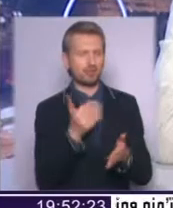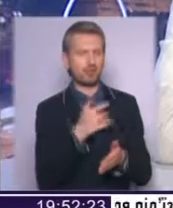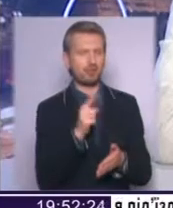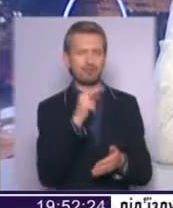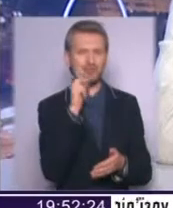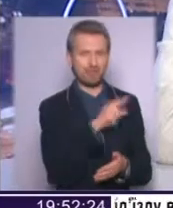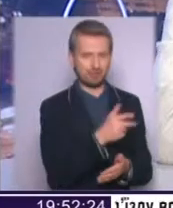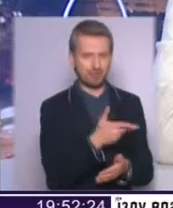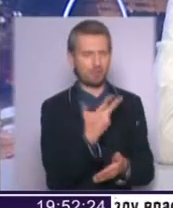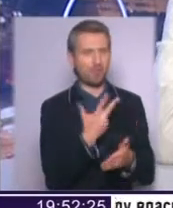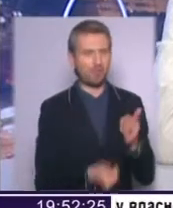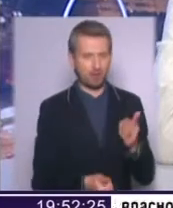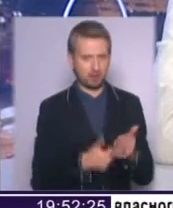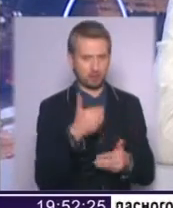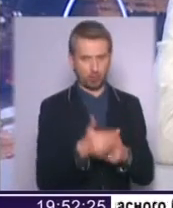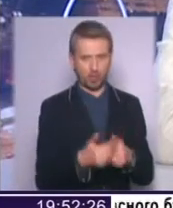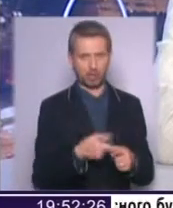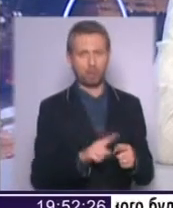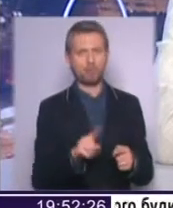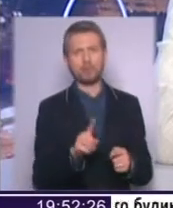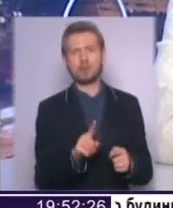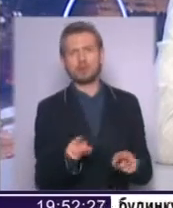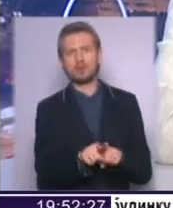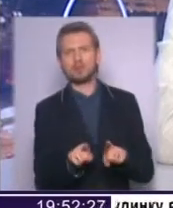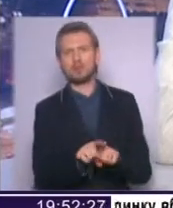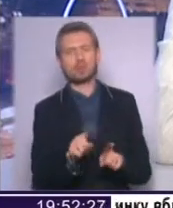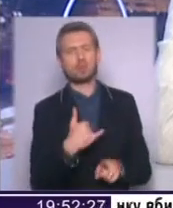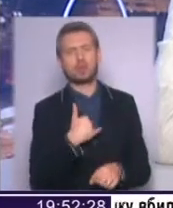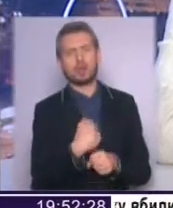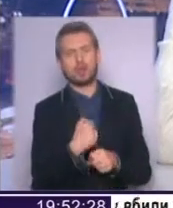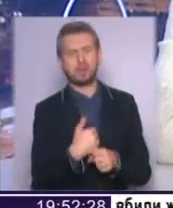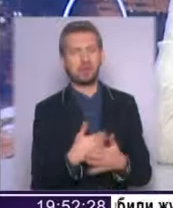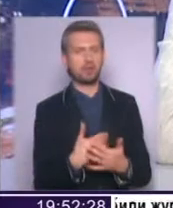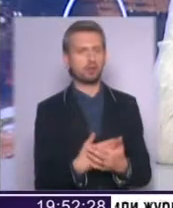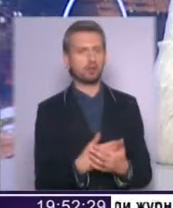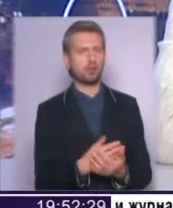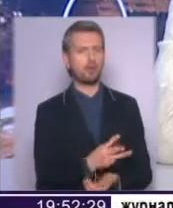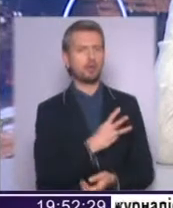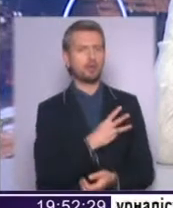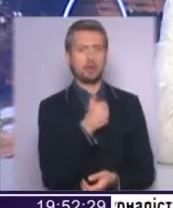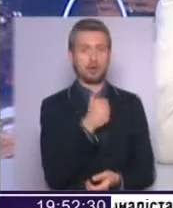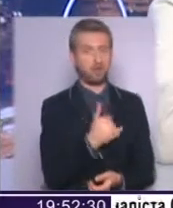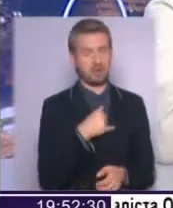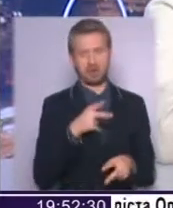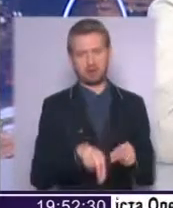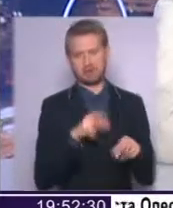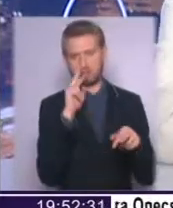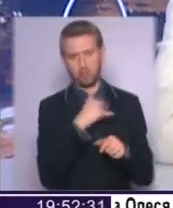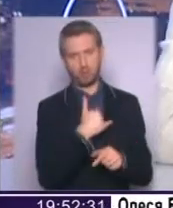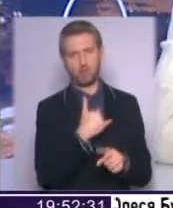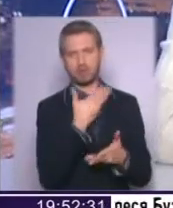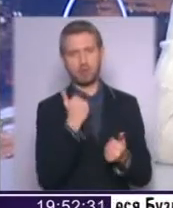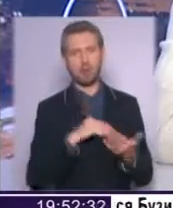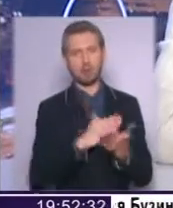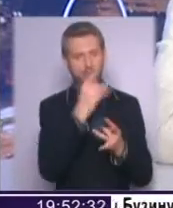крок, провальний крок. Тому що, що би в нас не робилося, нібито з доброї волі, воно закінчується не так. Чому? У нас відсутня політична культура,